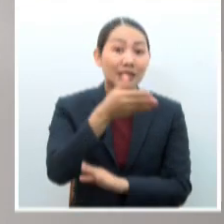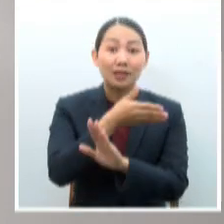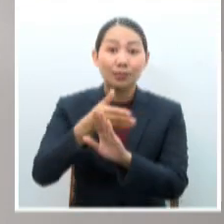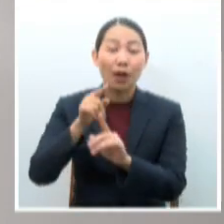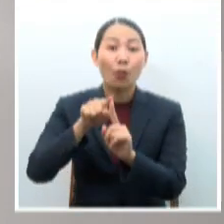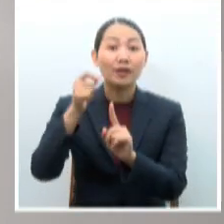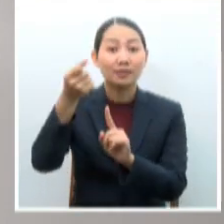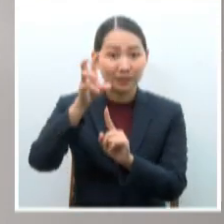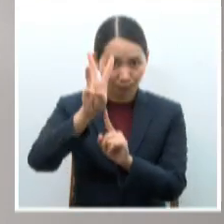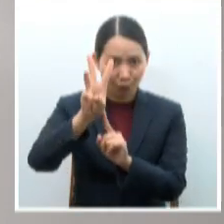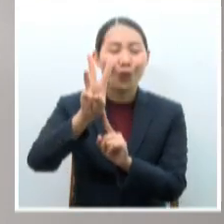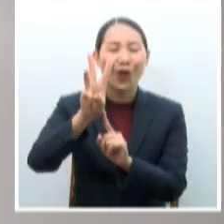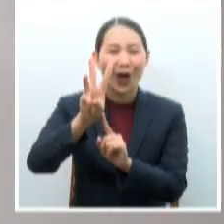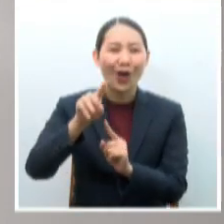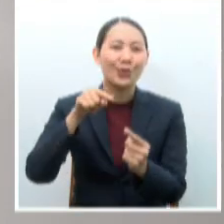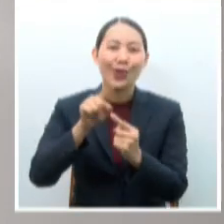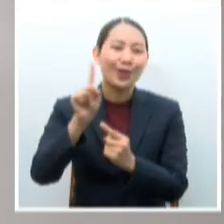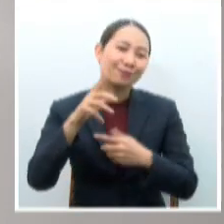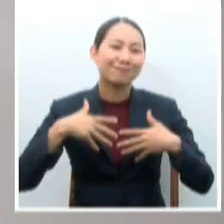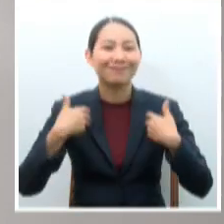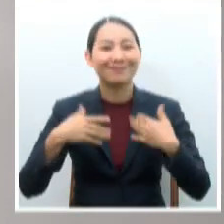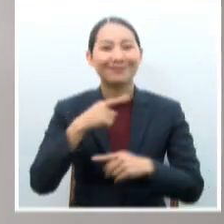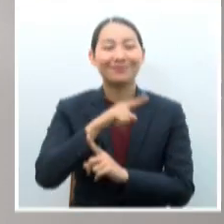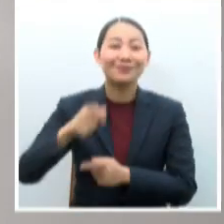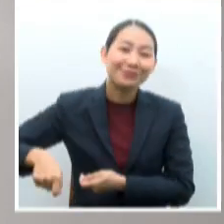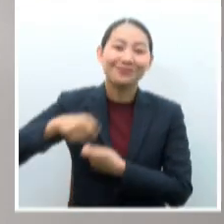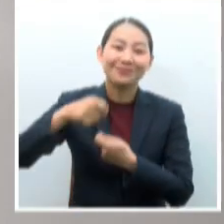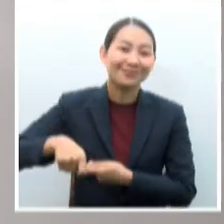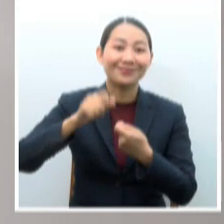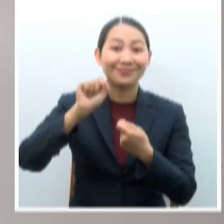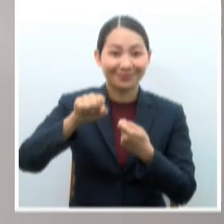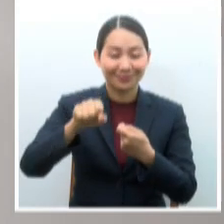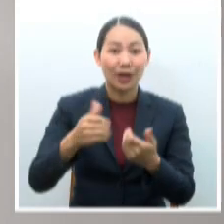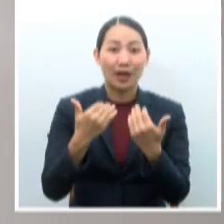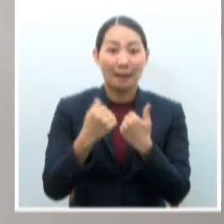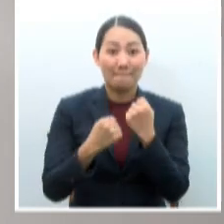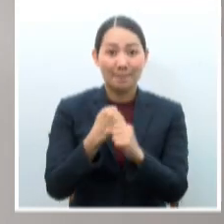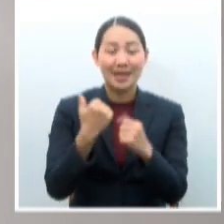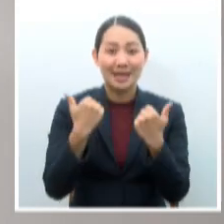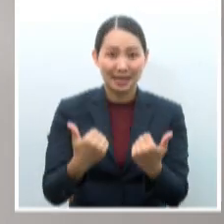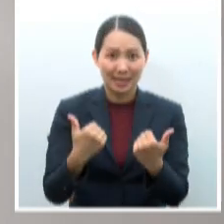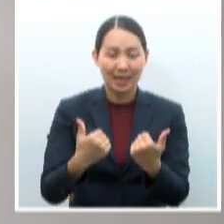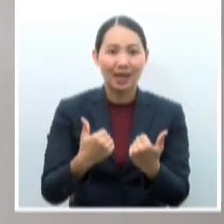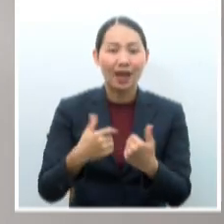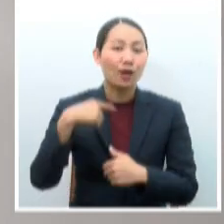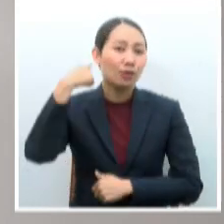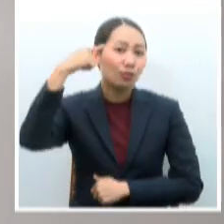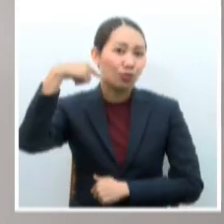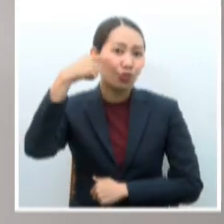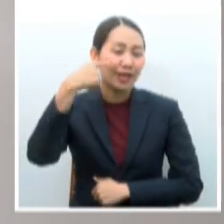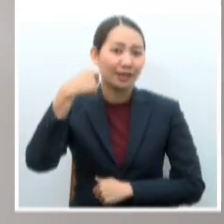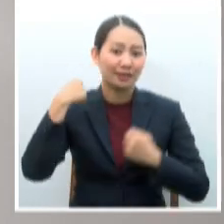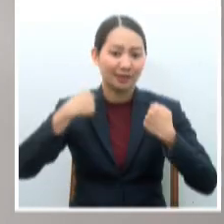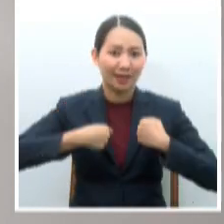านอยู่กับบรรยากาศของงานสงกรานต์กันนะคะจะบอกว่าปีนี้ค่ะนางสงกรานต์ของเราเนี่ยชื่อว่านางมโหธรเ